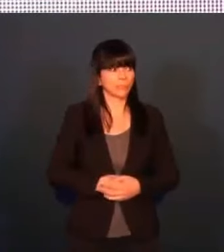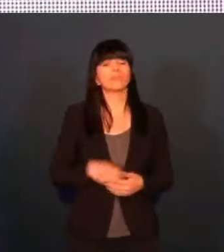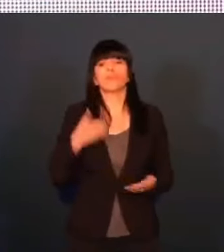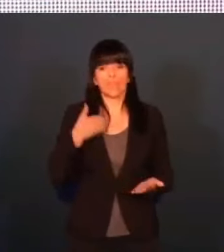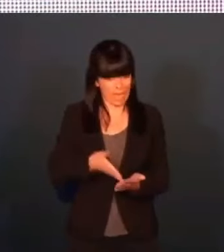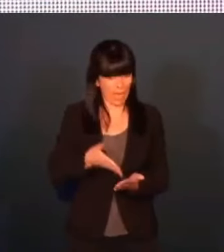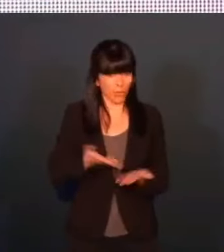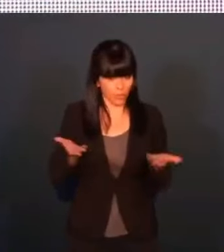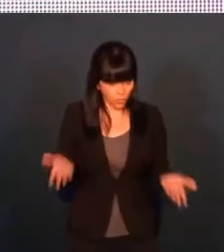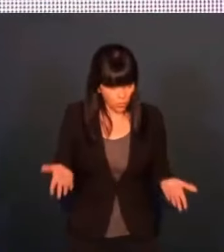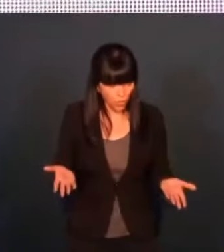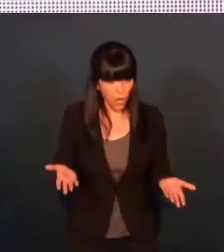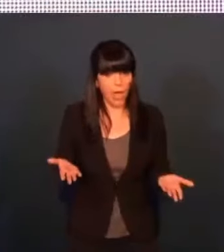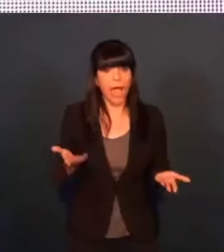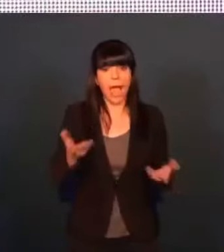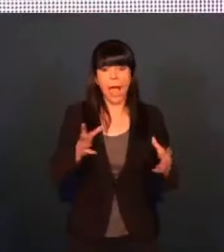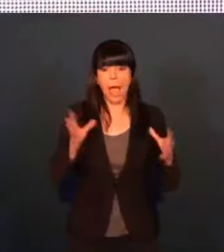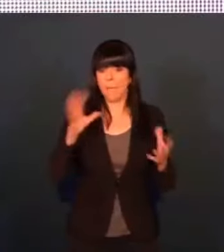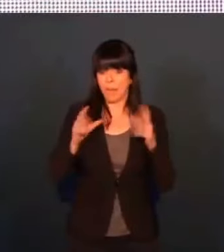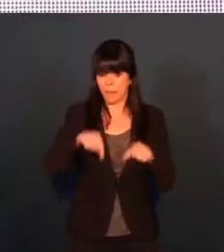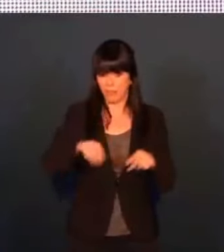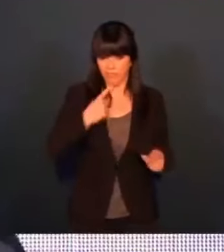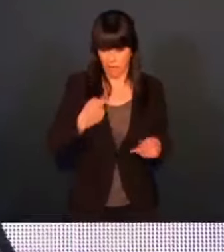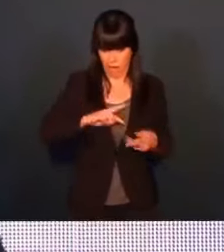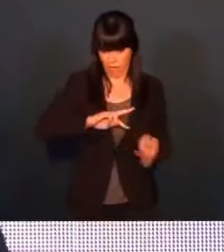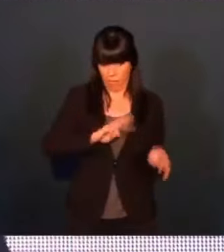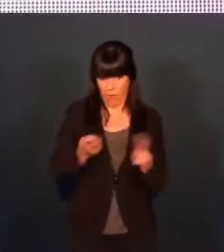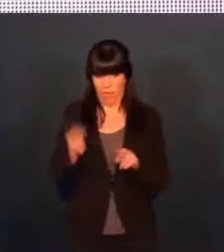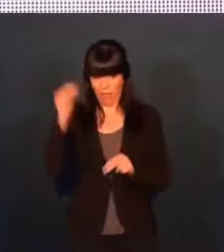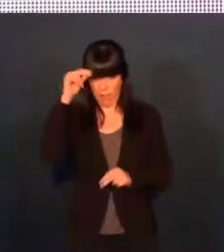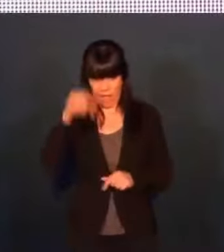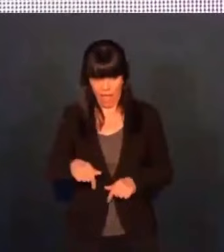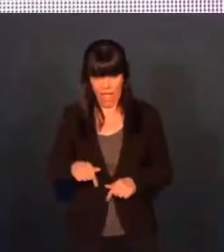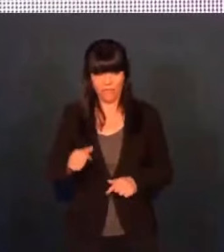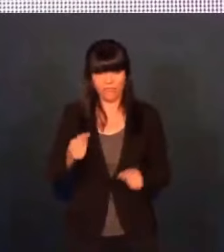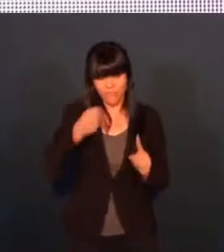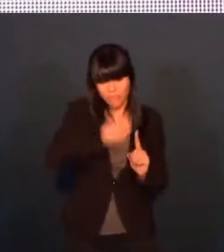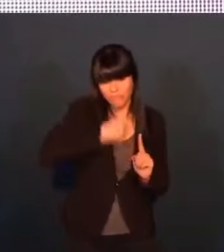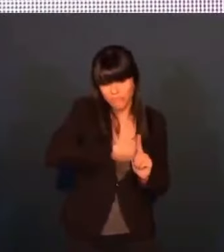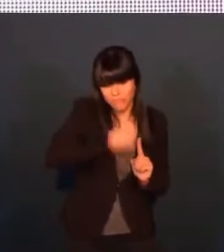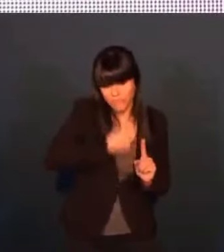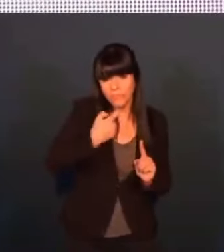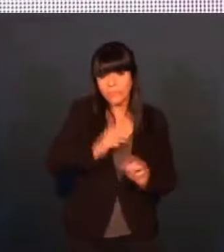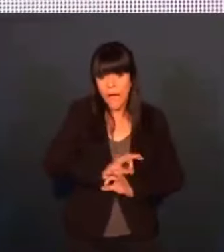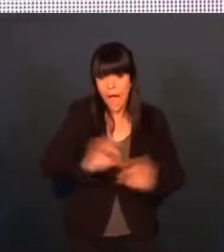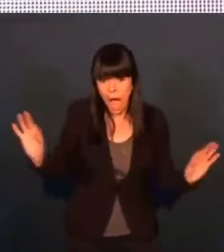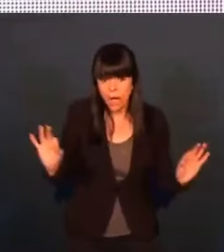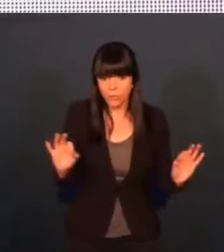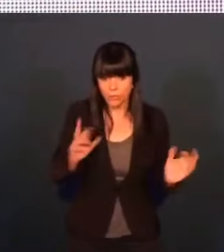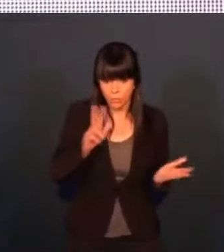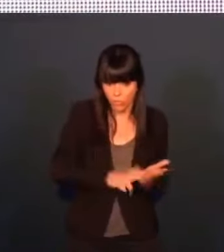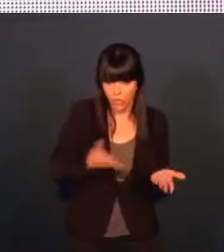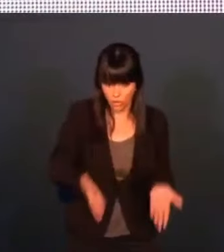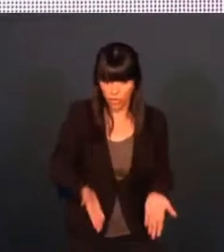Ето защо парламентарната група на Продължаваме промяната Демократична България настояваме да получим ясно потвърждение на поетите ангажименти